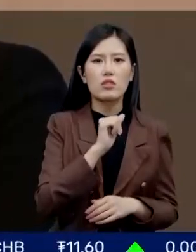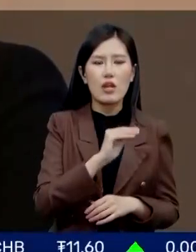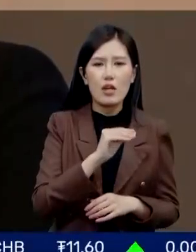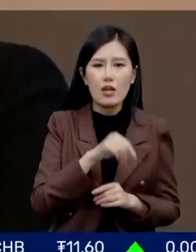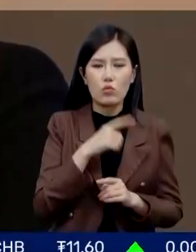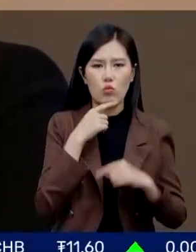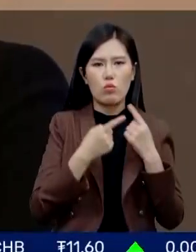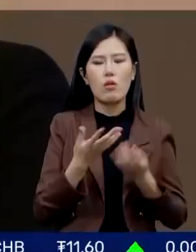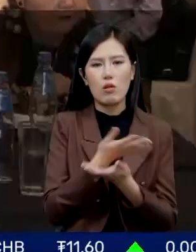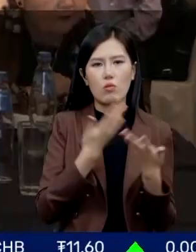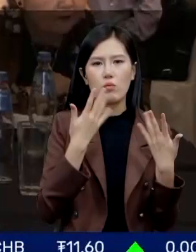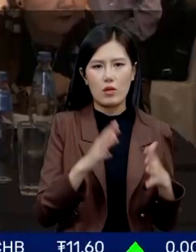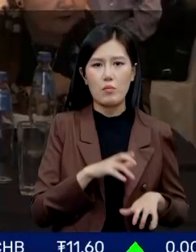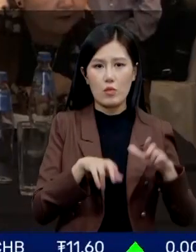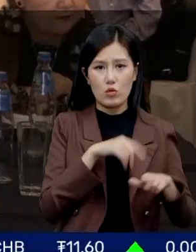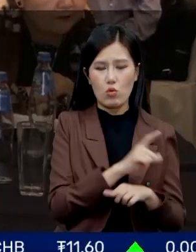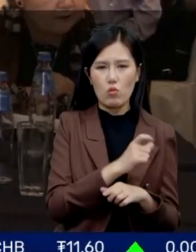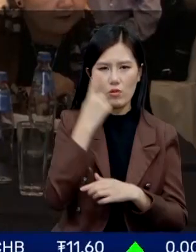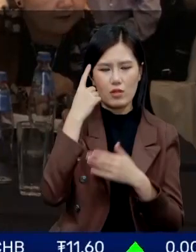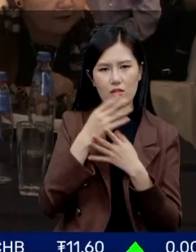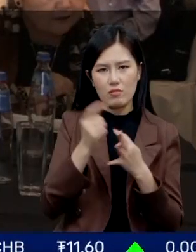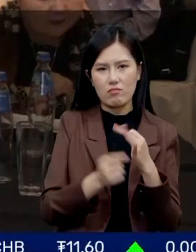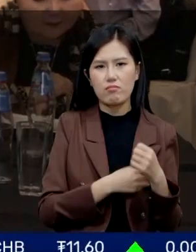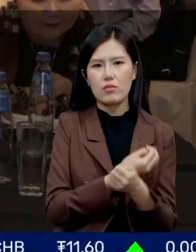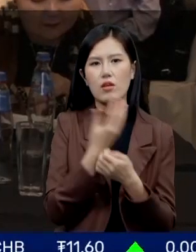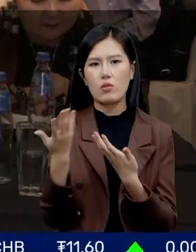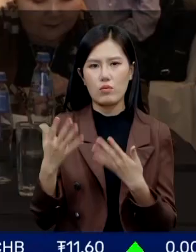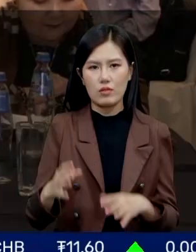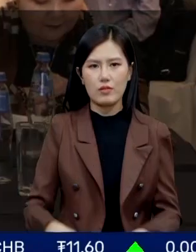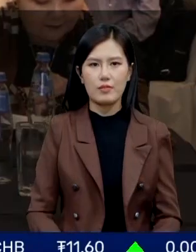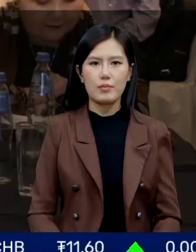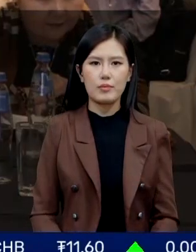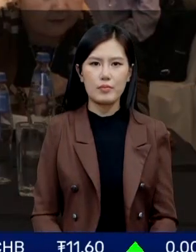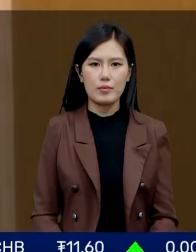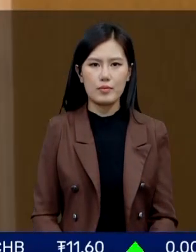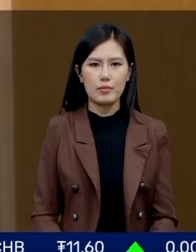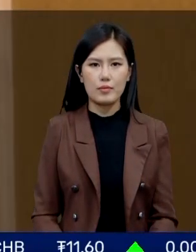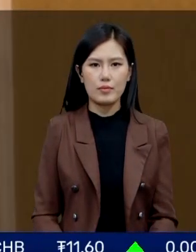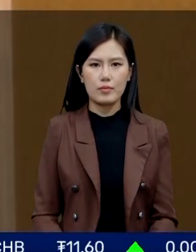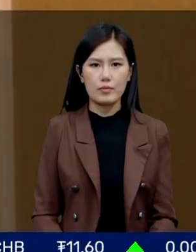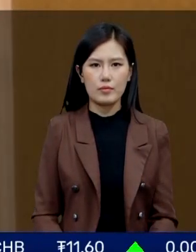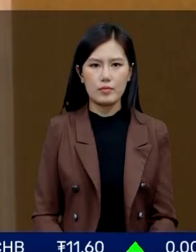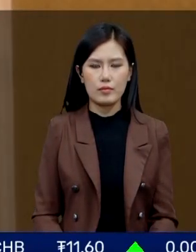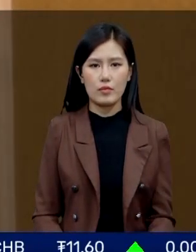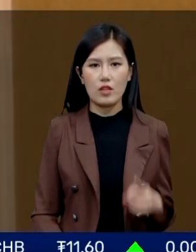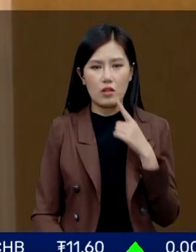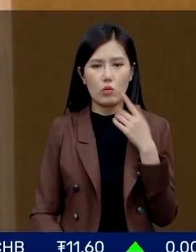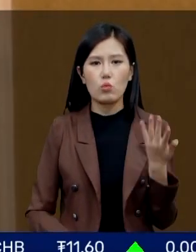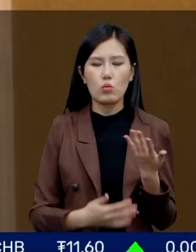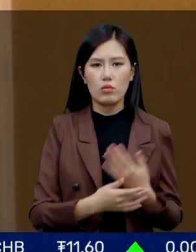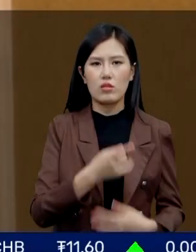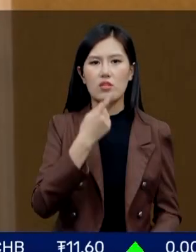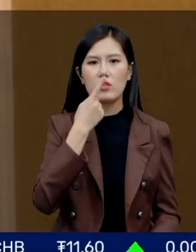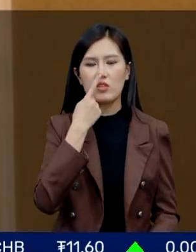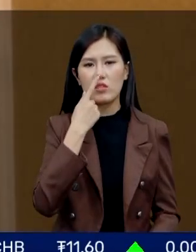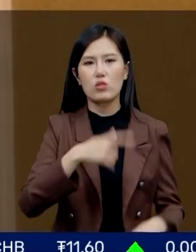хэлэлцлээ. Бизнес эрхлэгчдийн зүгээс дараах саналыг хэлж байна. хятадын талын шаардлагаар